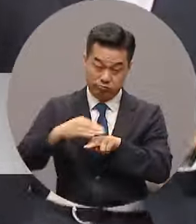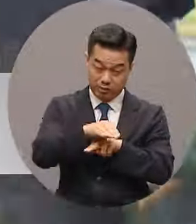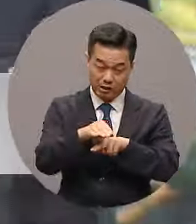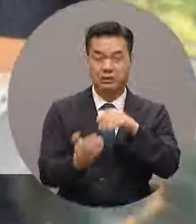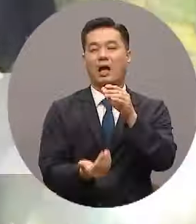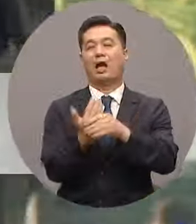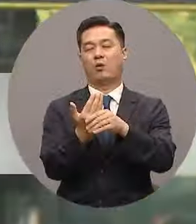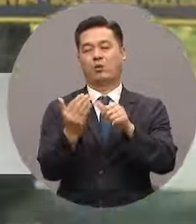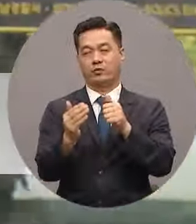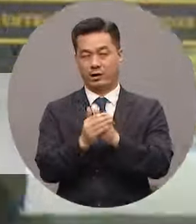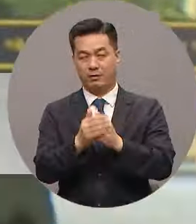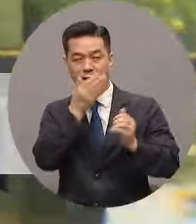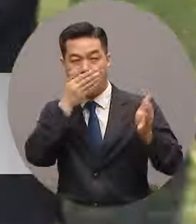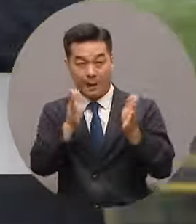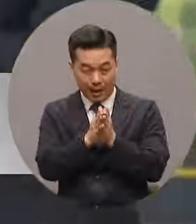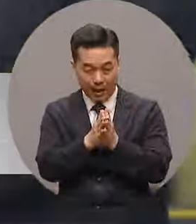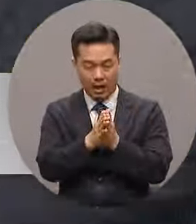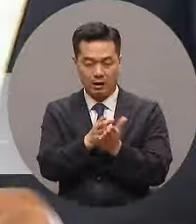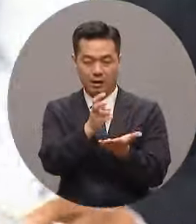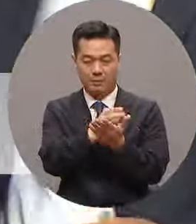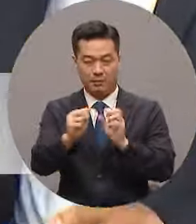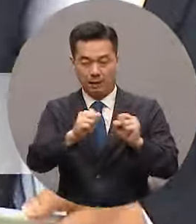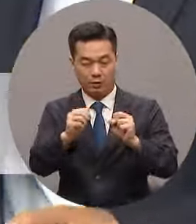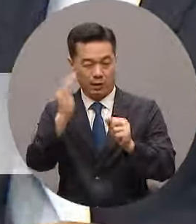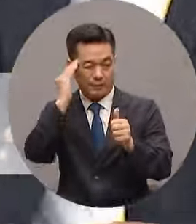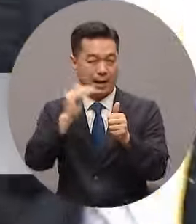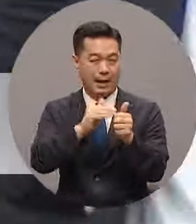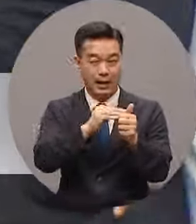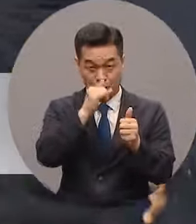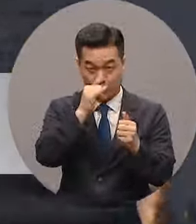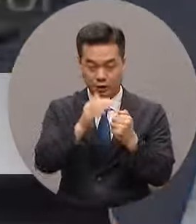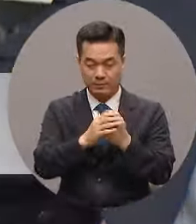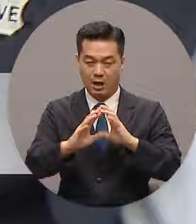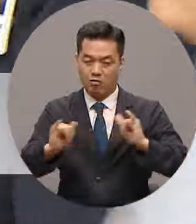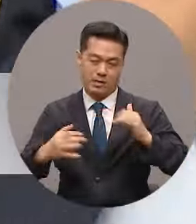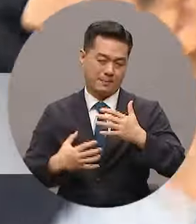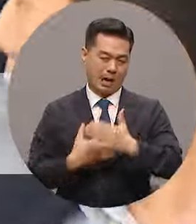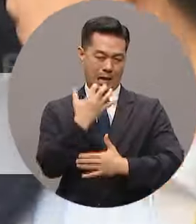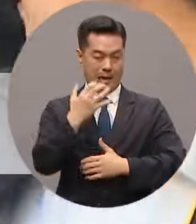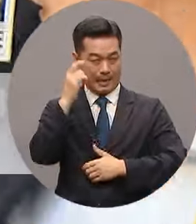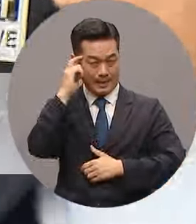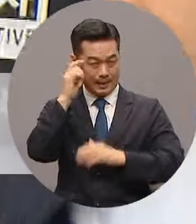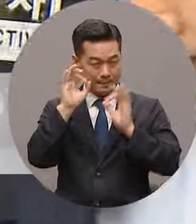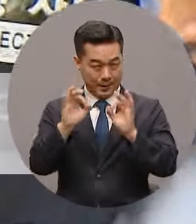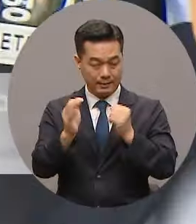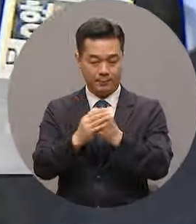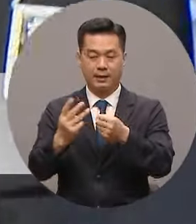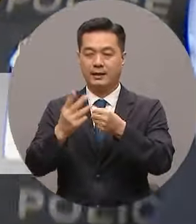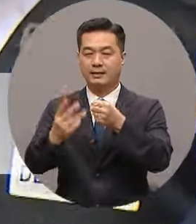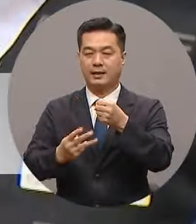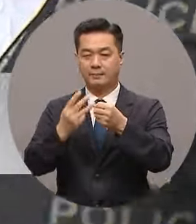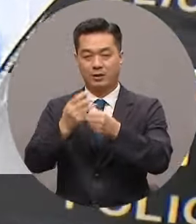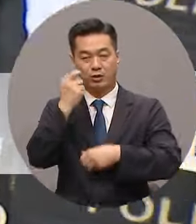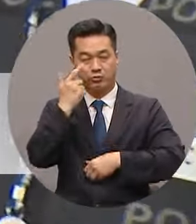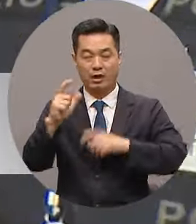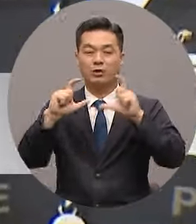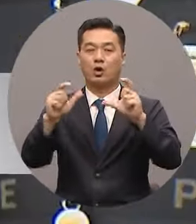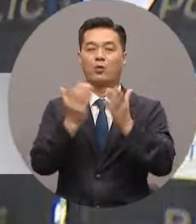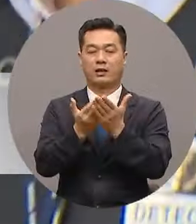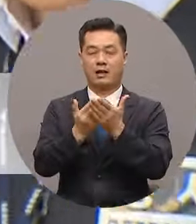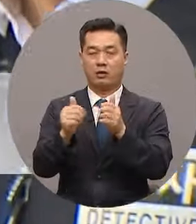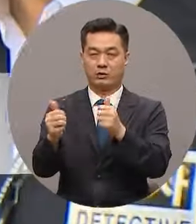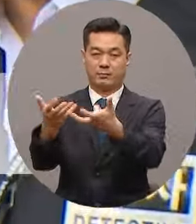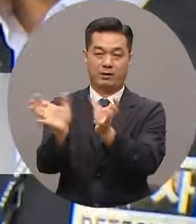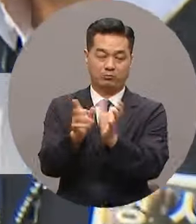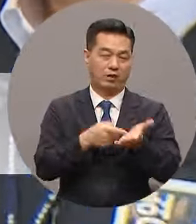이어 조직적 사법 방해 행위를 했다며 국민 공분을 일으킨 점을 참작해 징역 3년 6개월을 선고해달라고